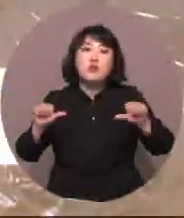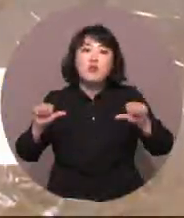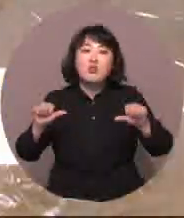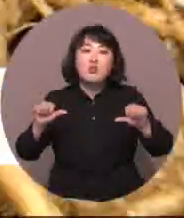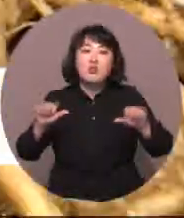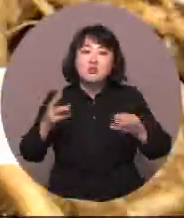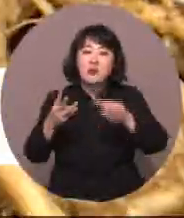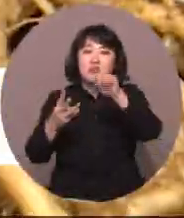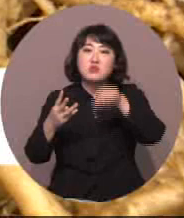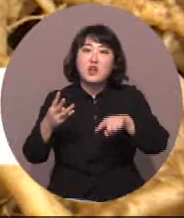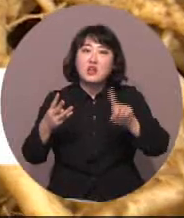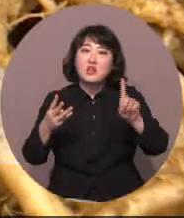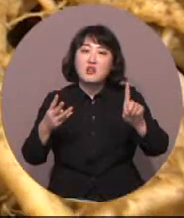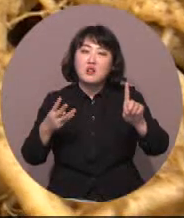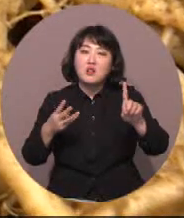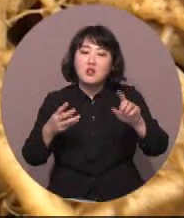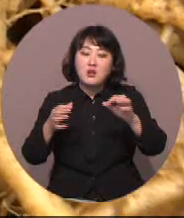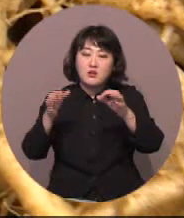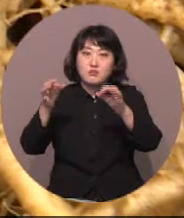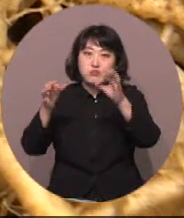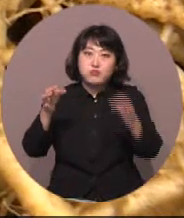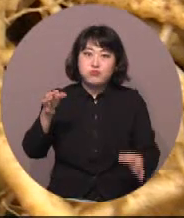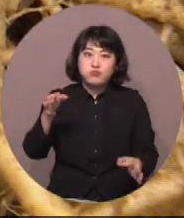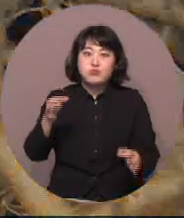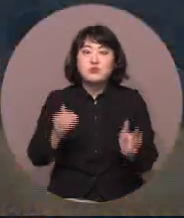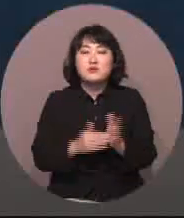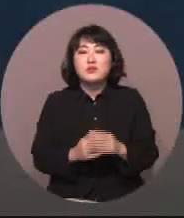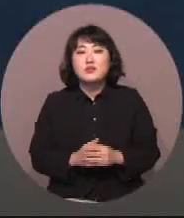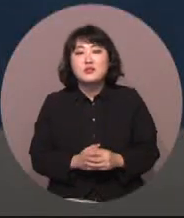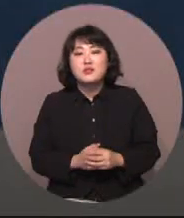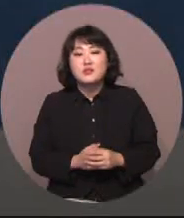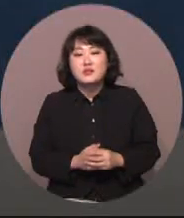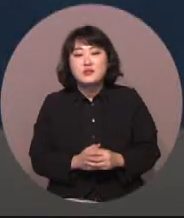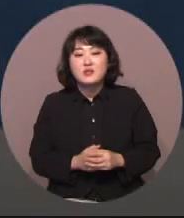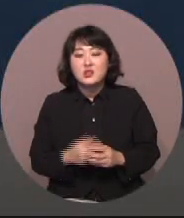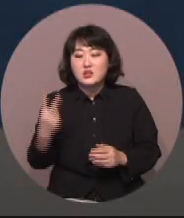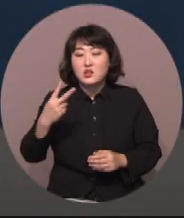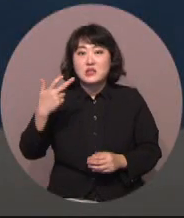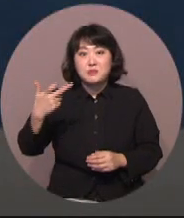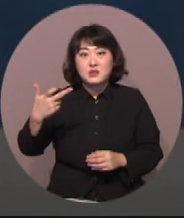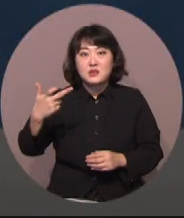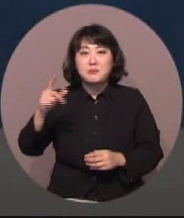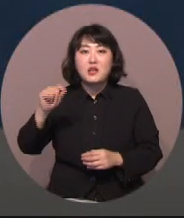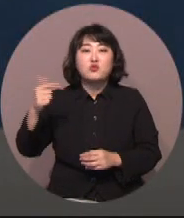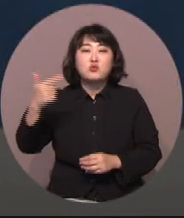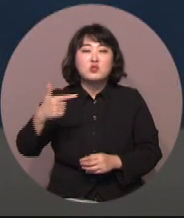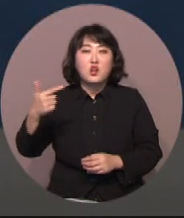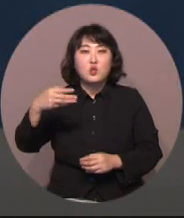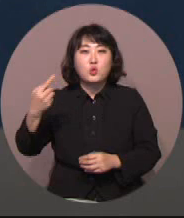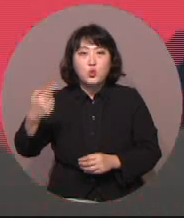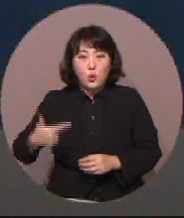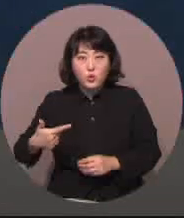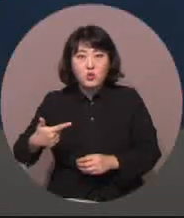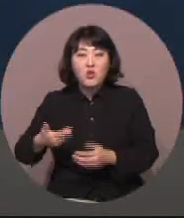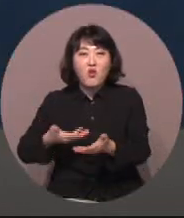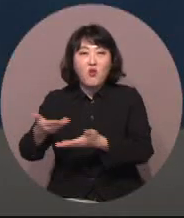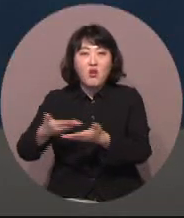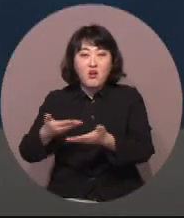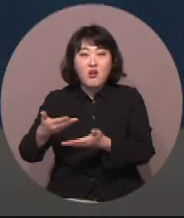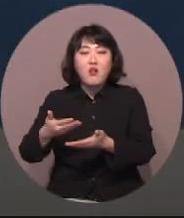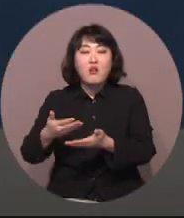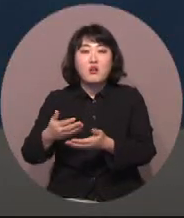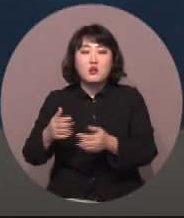3분의 1 수준까지 급락했습니다 지난 2017년 16,000여 톤까지 늘었던 인삼 거래량도